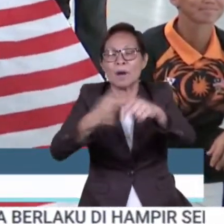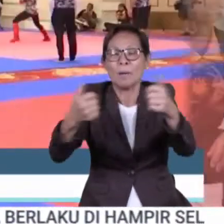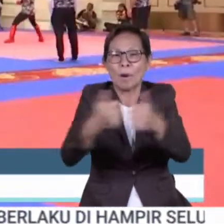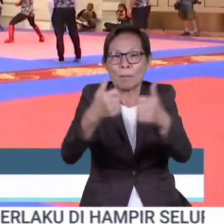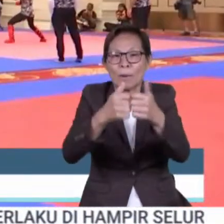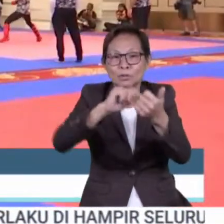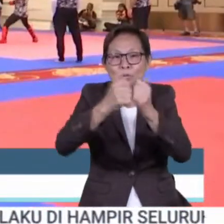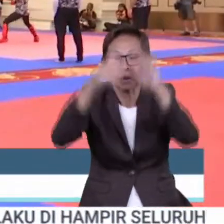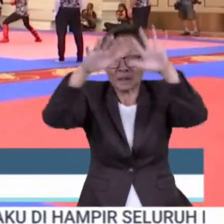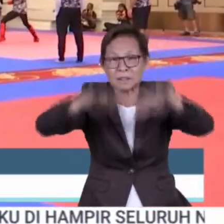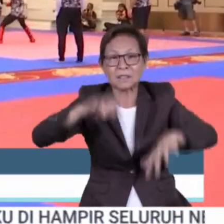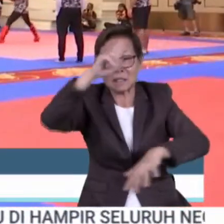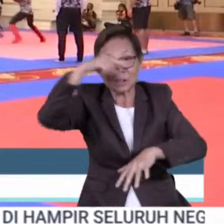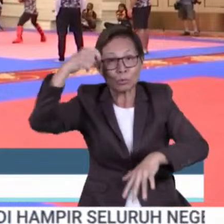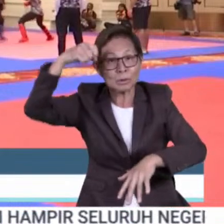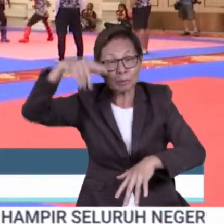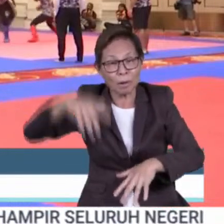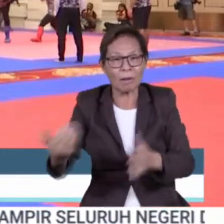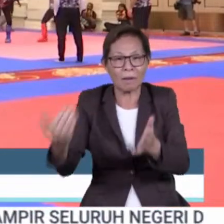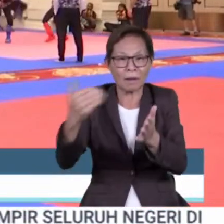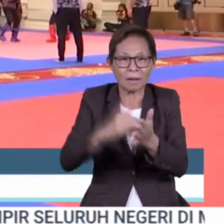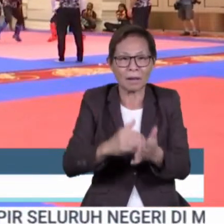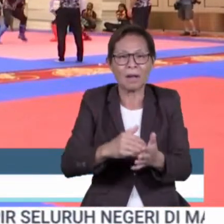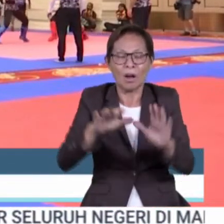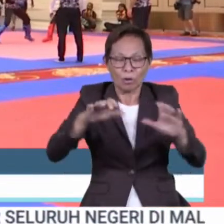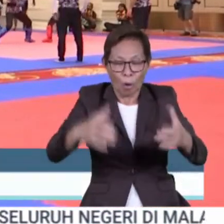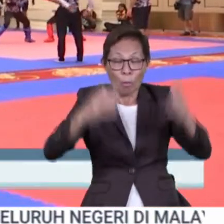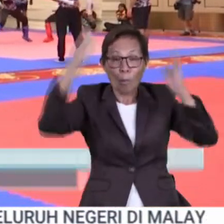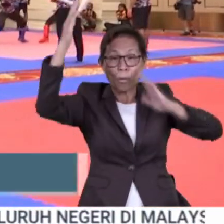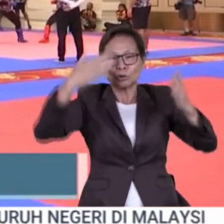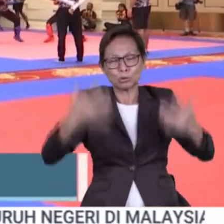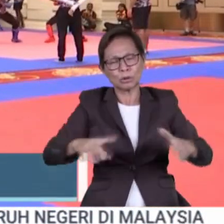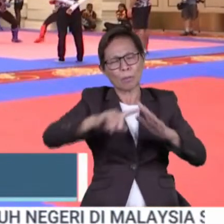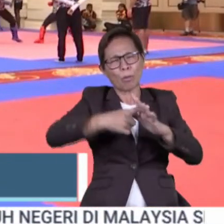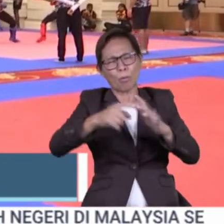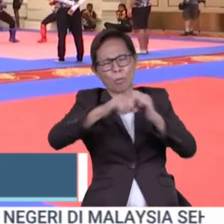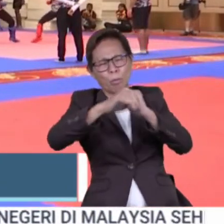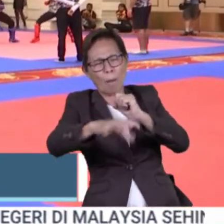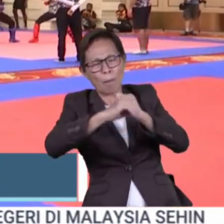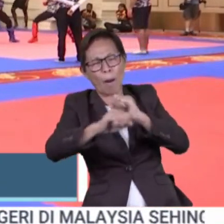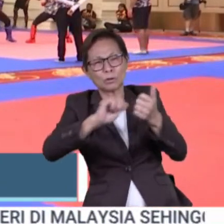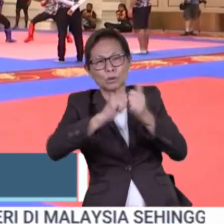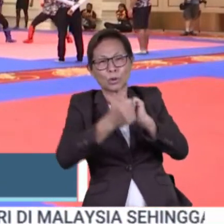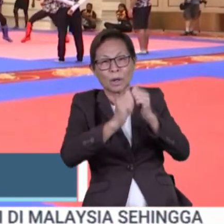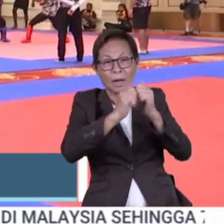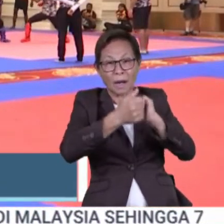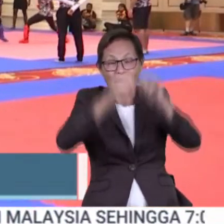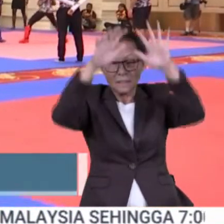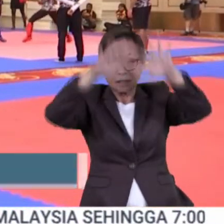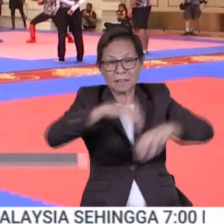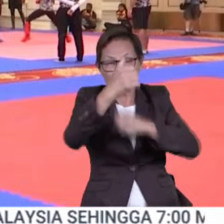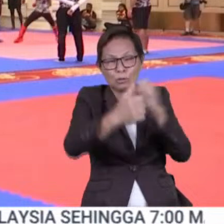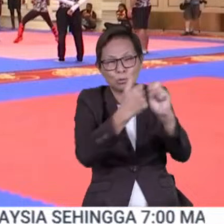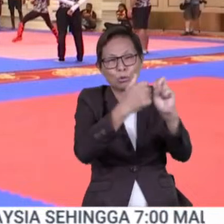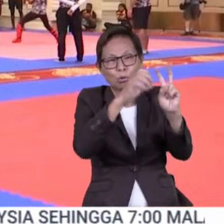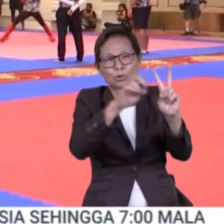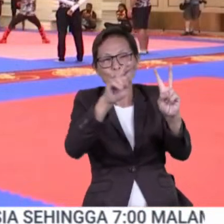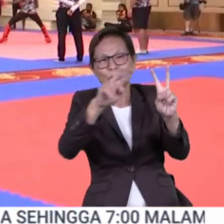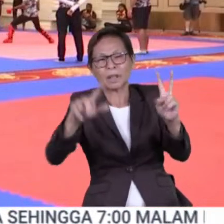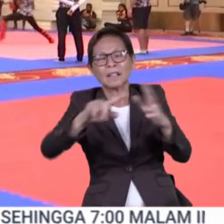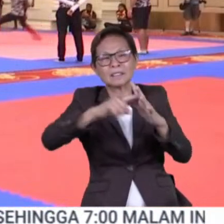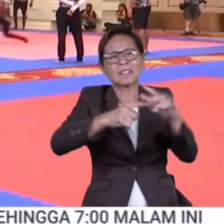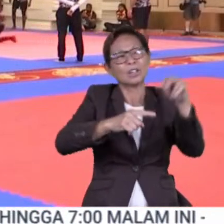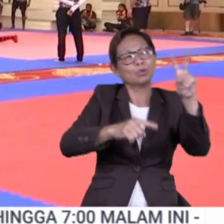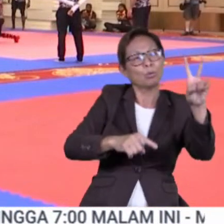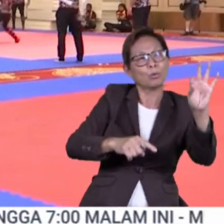ini. Secara tidak rasmi, kontingen negara sudah pun mula kempen Sukan C Kemboja 2023 sejak 29 April lalu